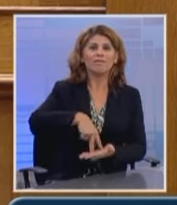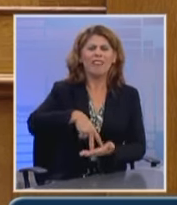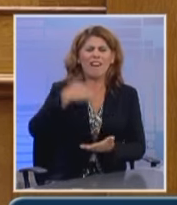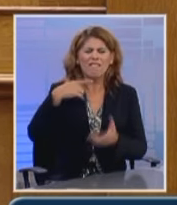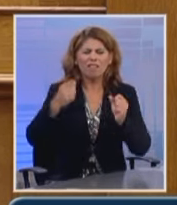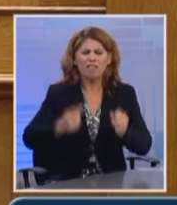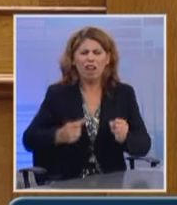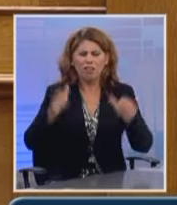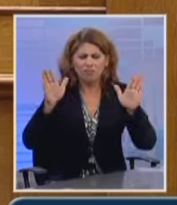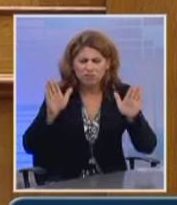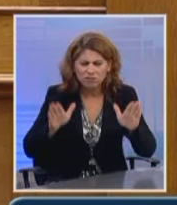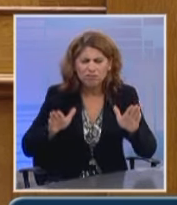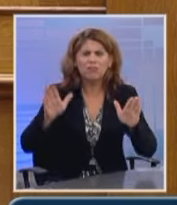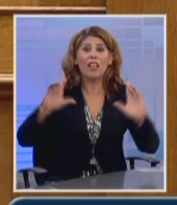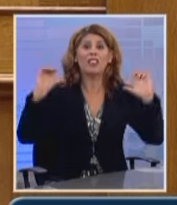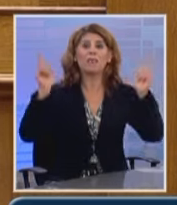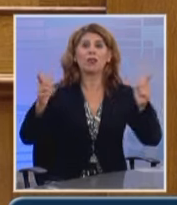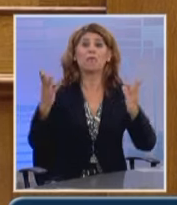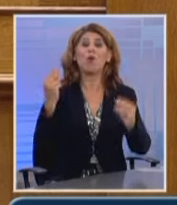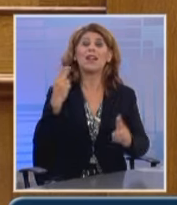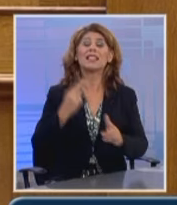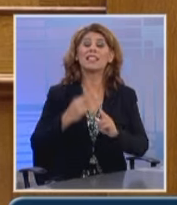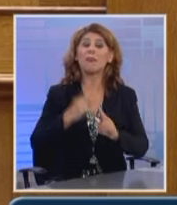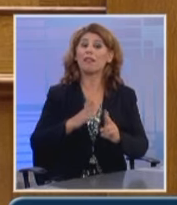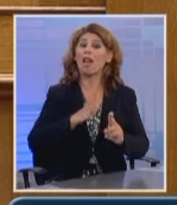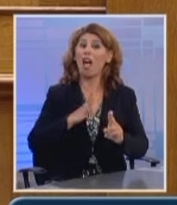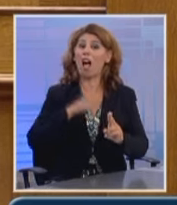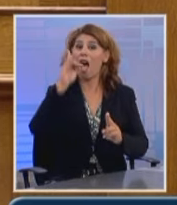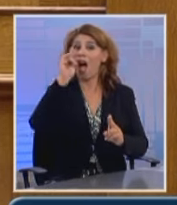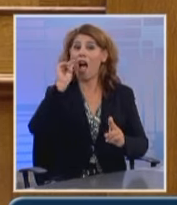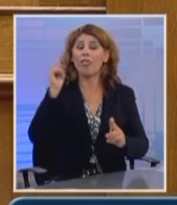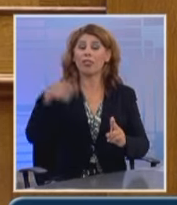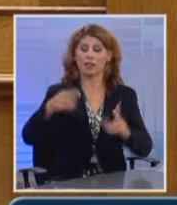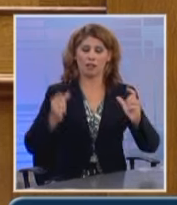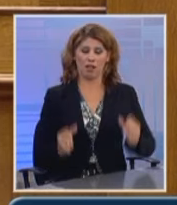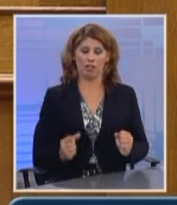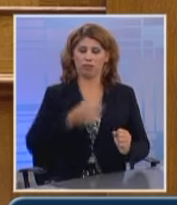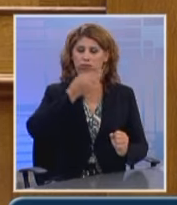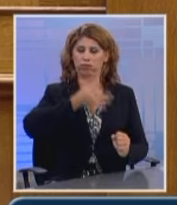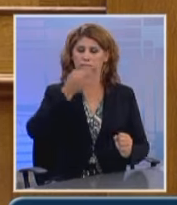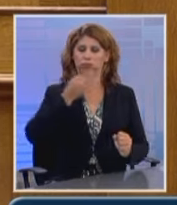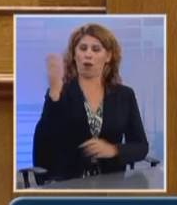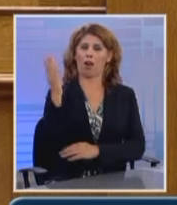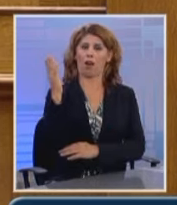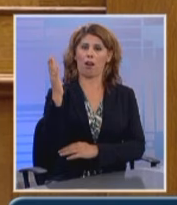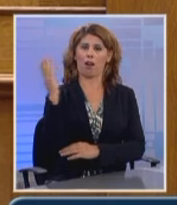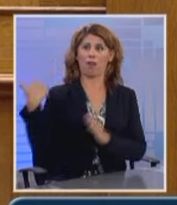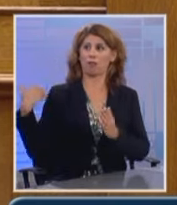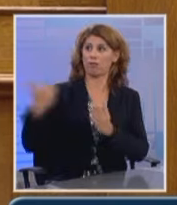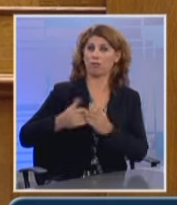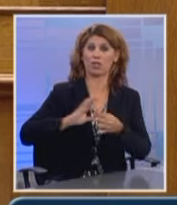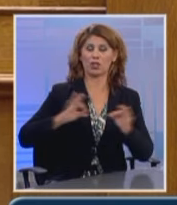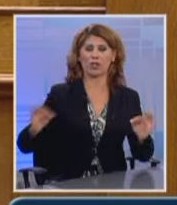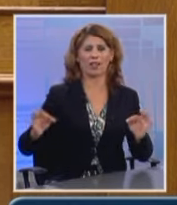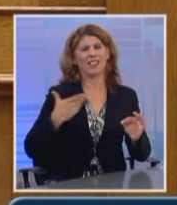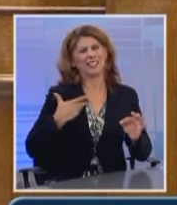δημοκρατίας, όπου πολλοί σπουδαίοι άντρες έχουν σταθεί στο παρελθόν, στην ένδοξη ιστορία μας. Και θα μου επιτρέψετε και